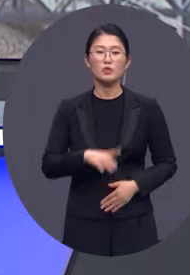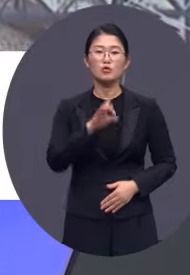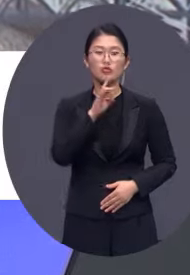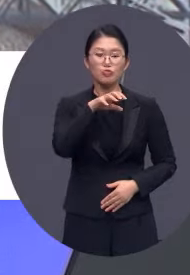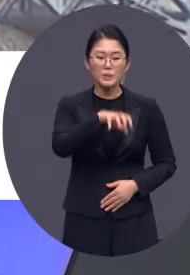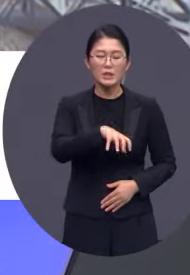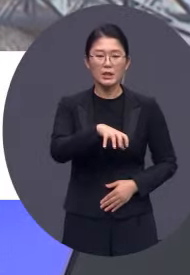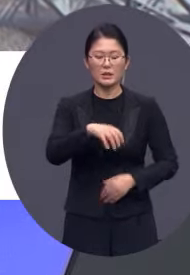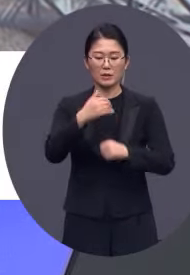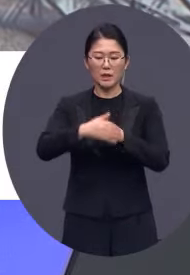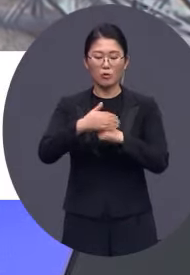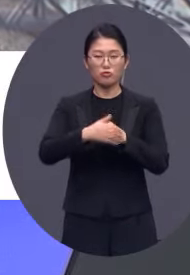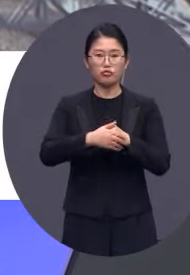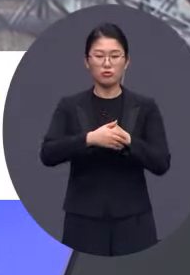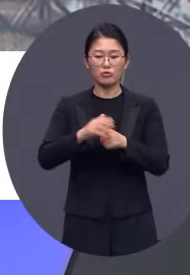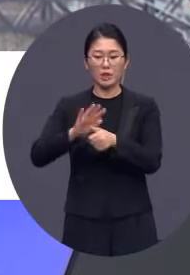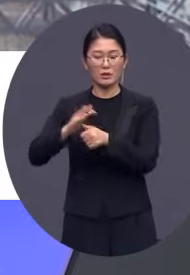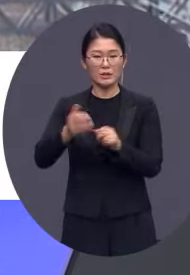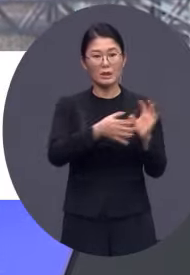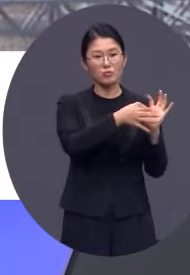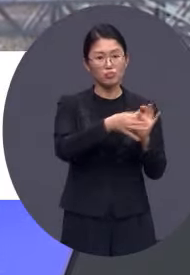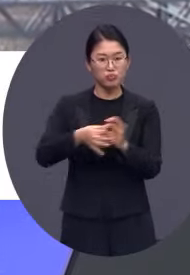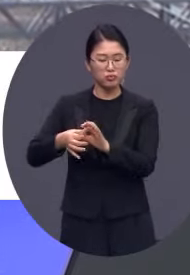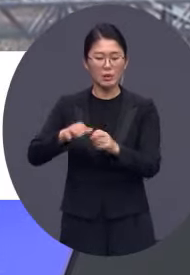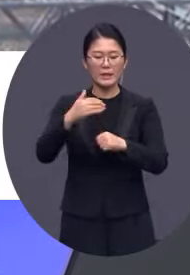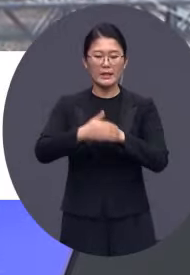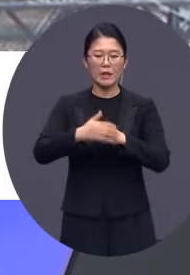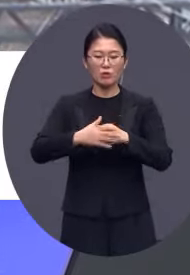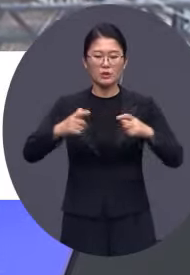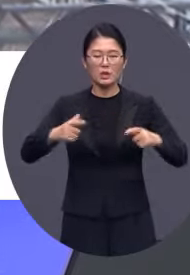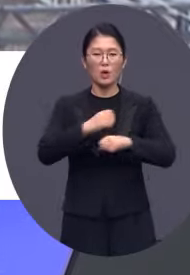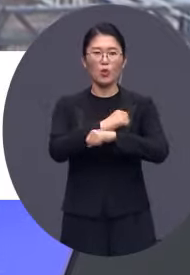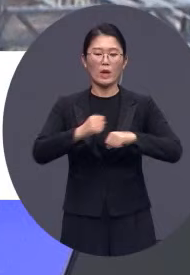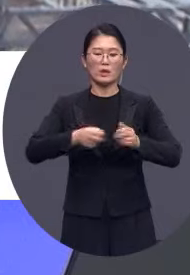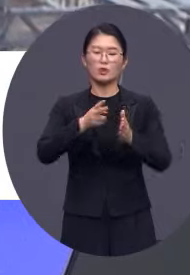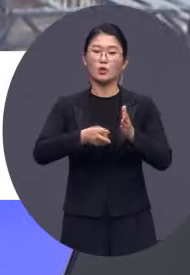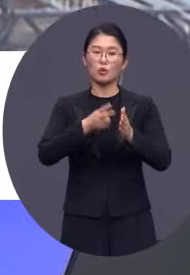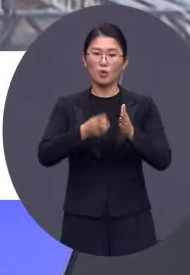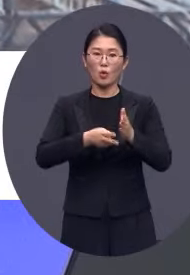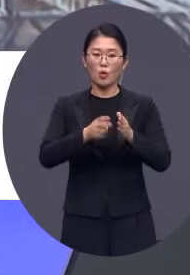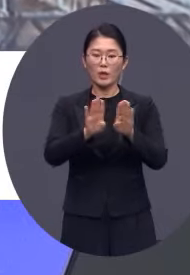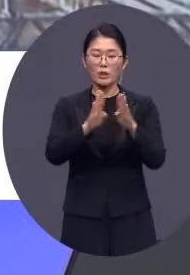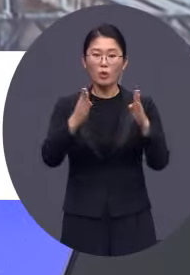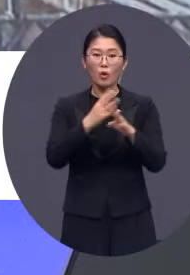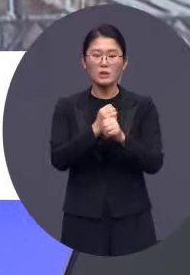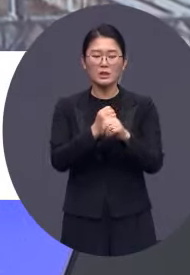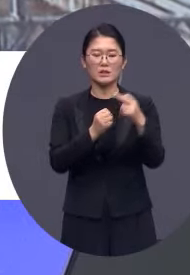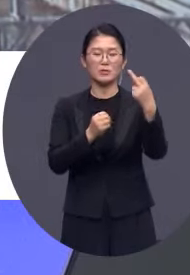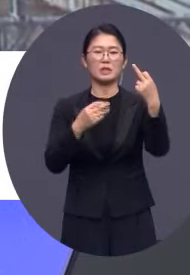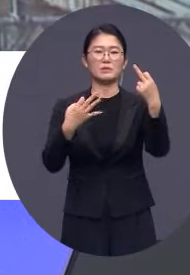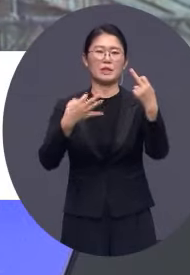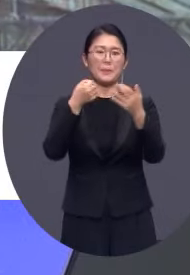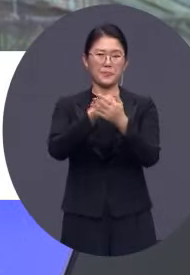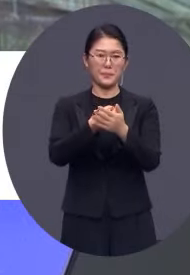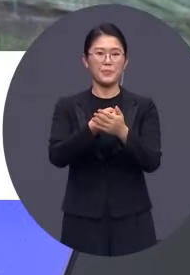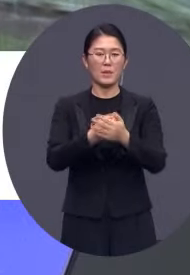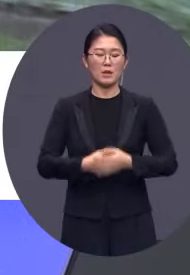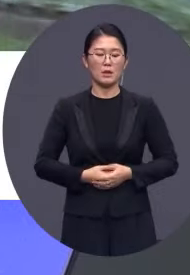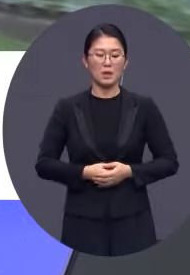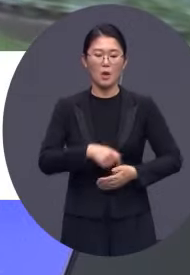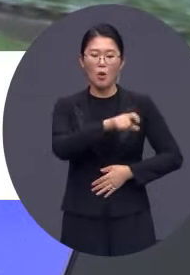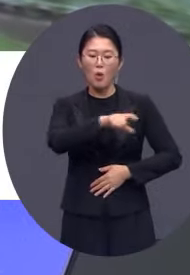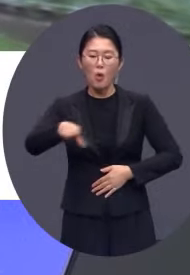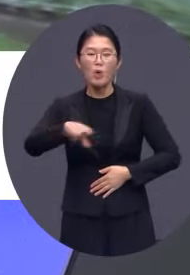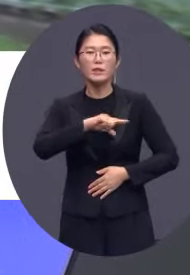구미에서 대구를 거쳐 경산을 잇는 대구권 광역철도의 개통 일자가 12월 14일로 정해졌습니다. 노선